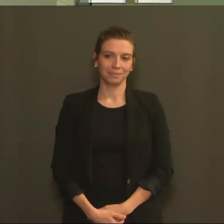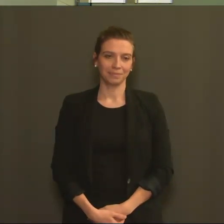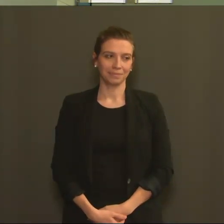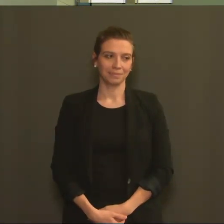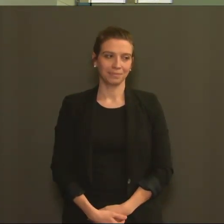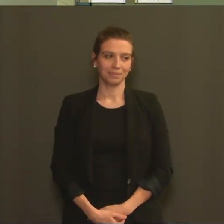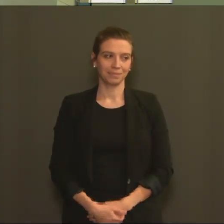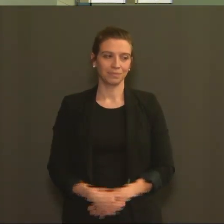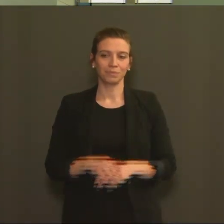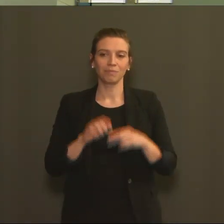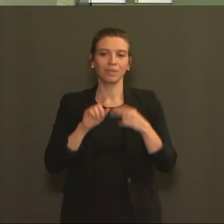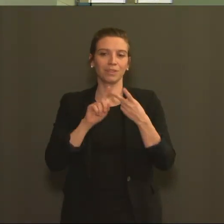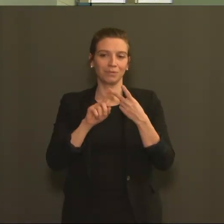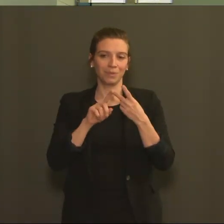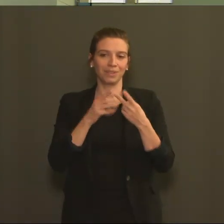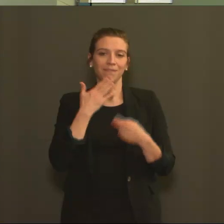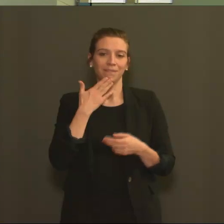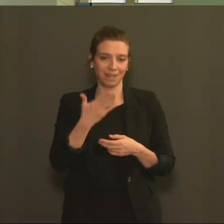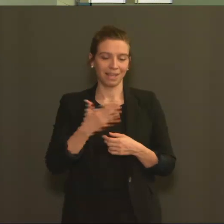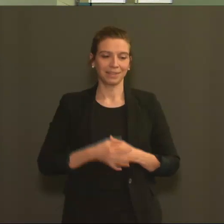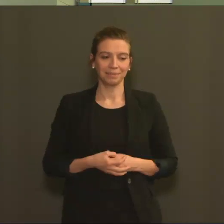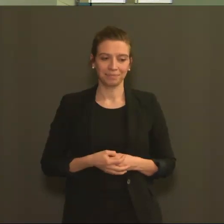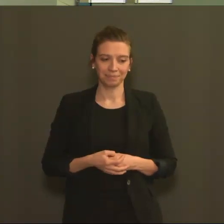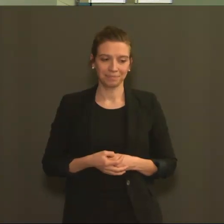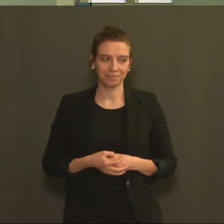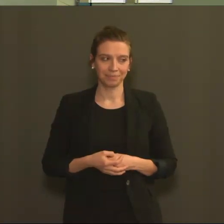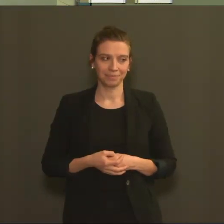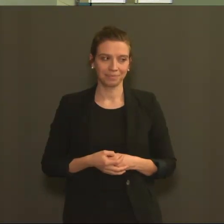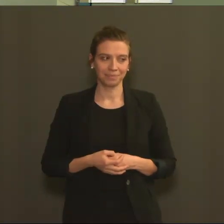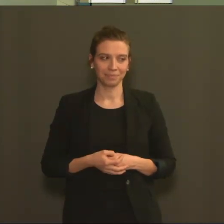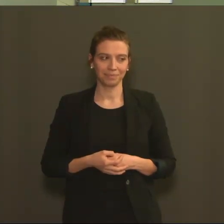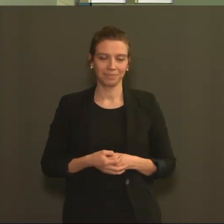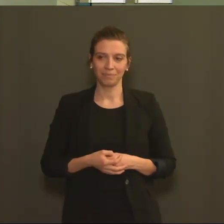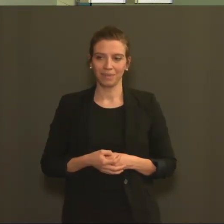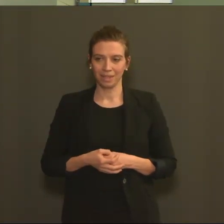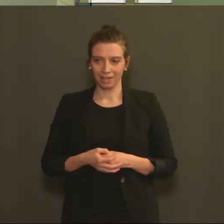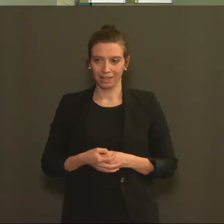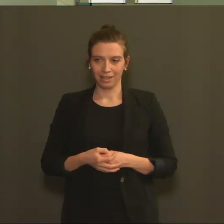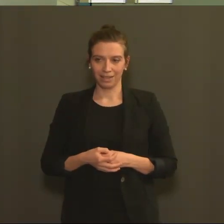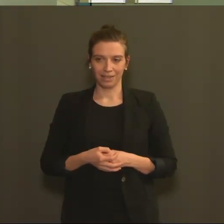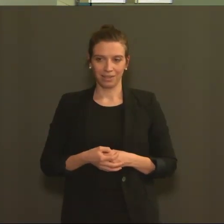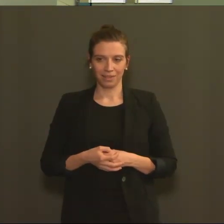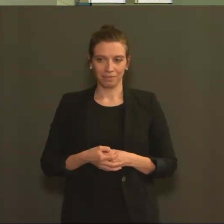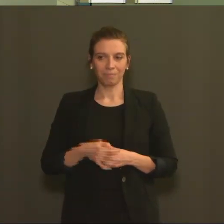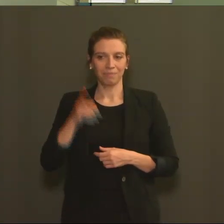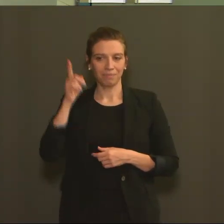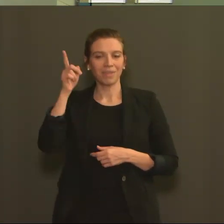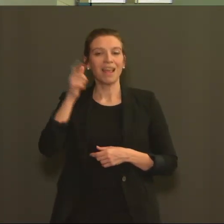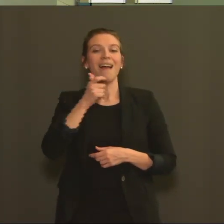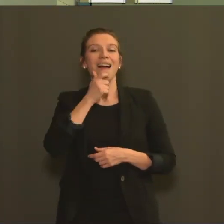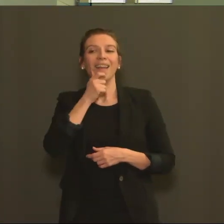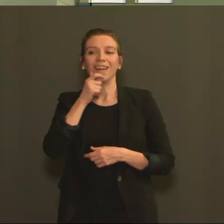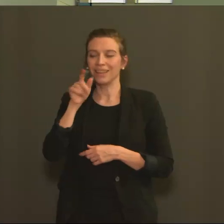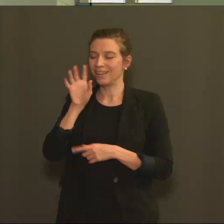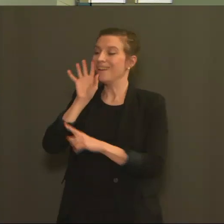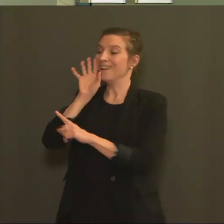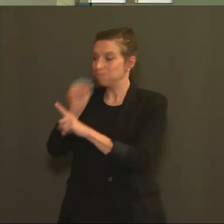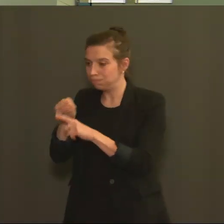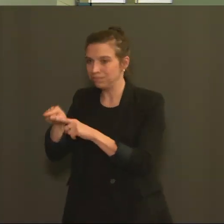de britse variant werd gevonden omdat hier in groot-brittannië veel onderzoek naar wordt gedaan en belgië is dit minder het geval is